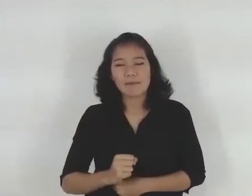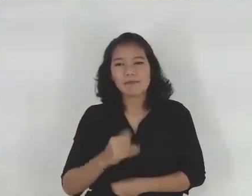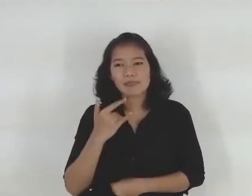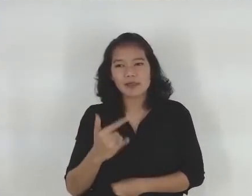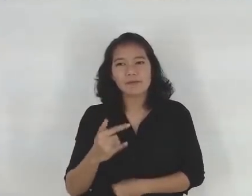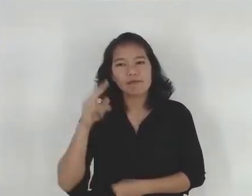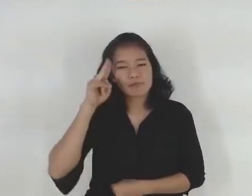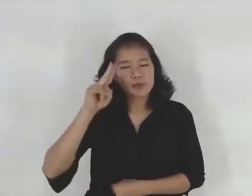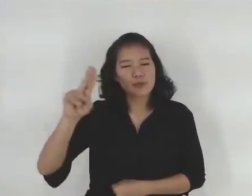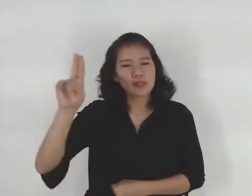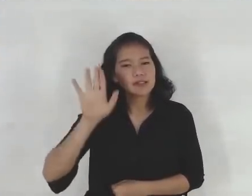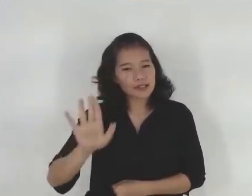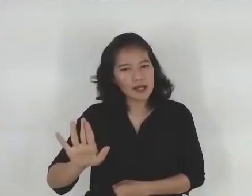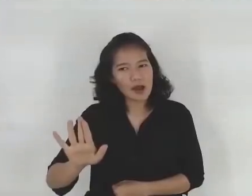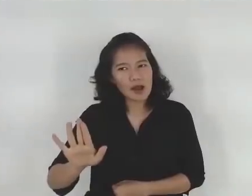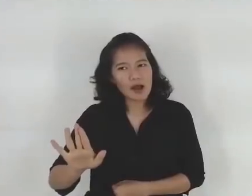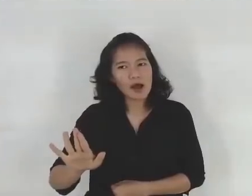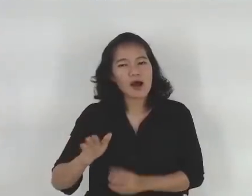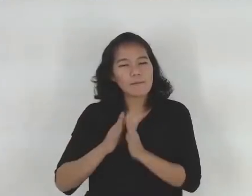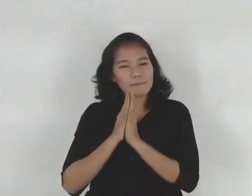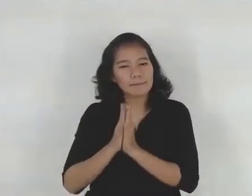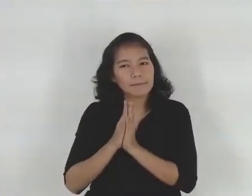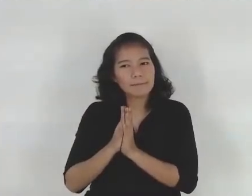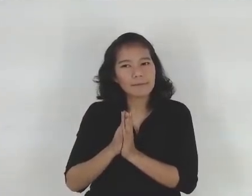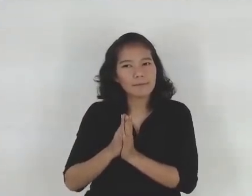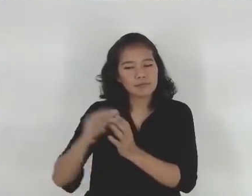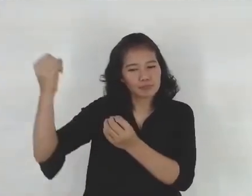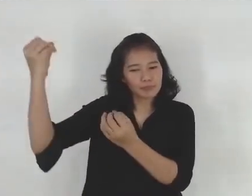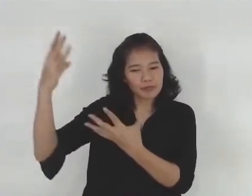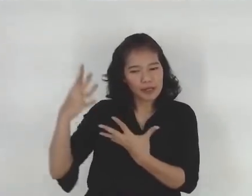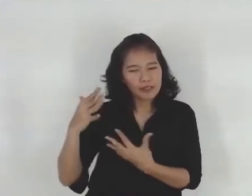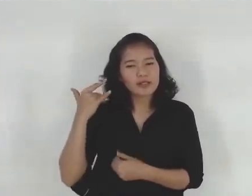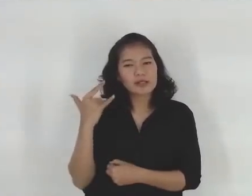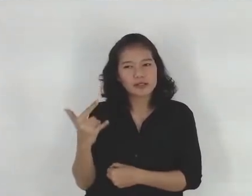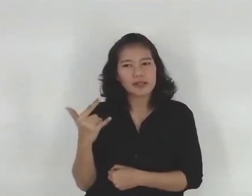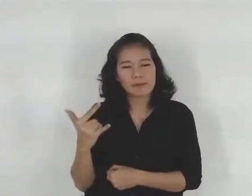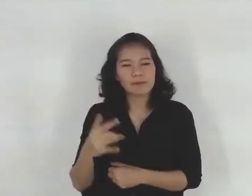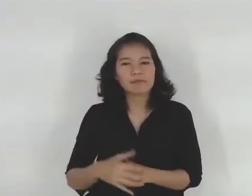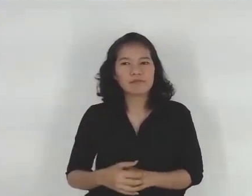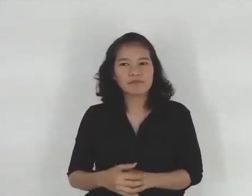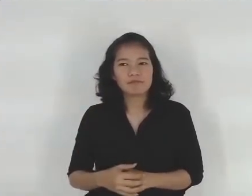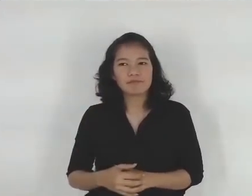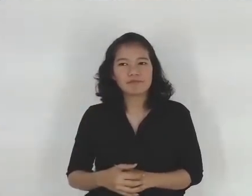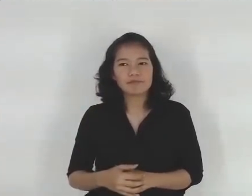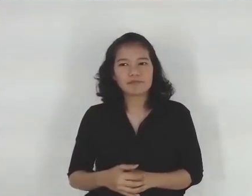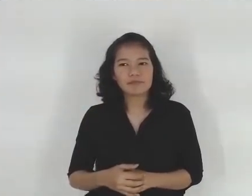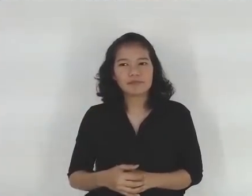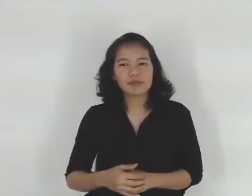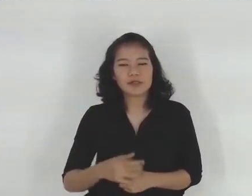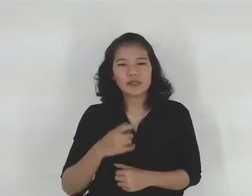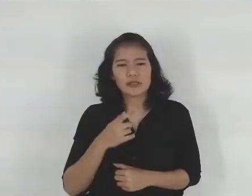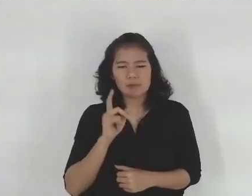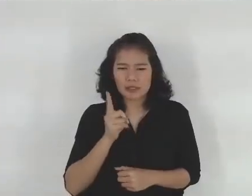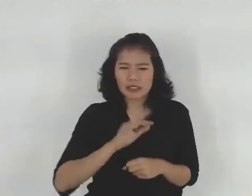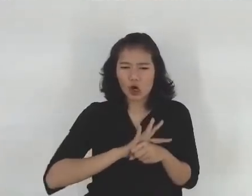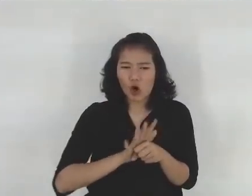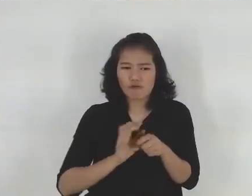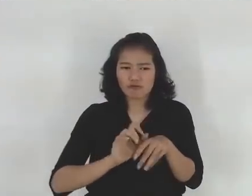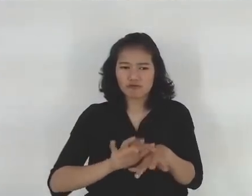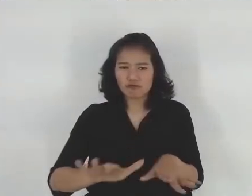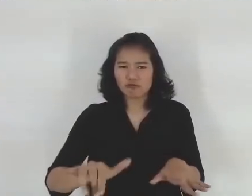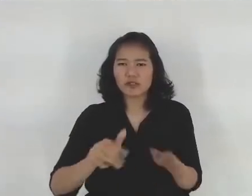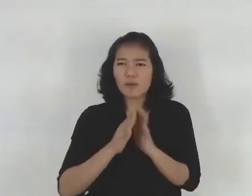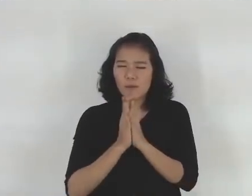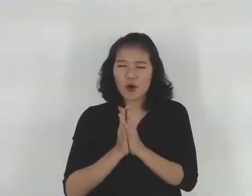memohon kepadamu Agar engkau tetap memberkati kami dan melindungi kami Tuhan terlebih dengan copy 19 Tuhan